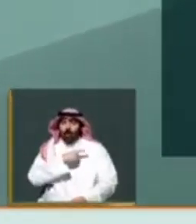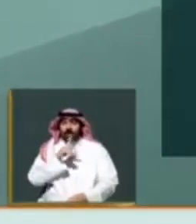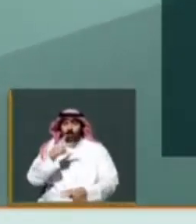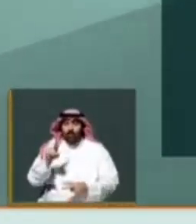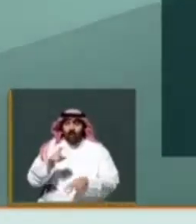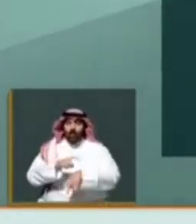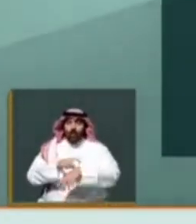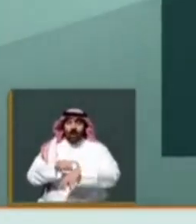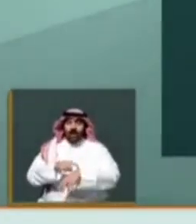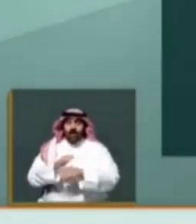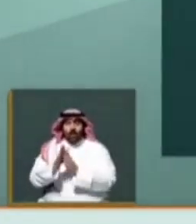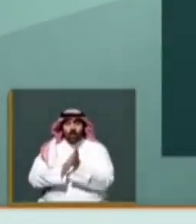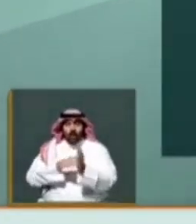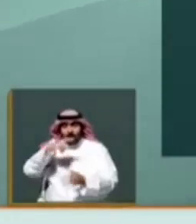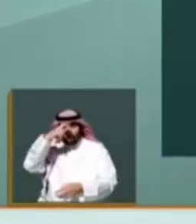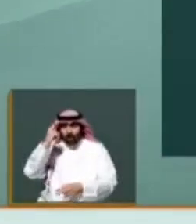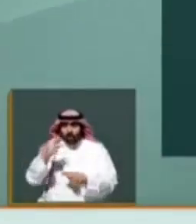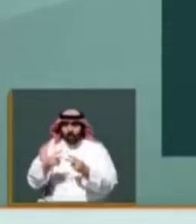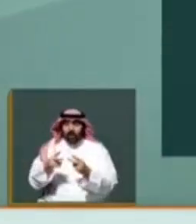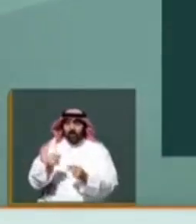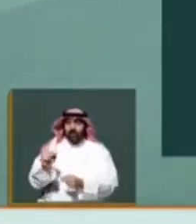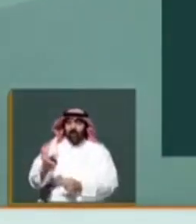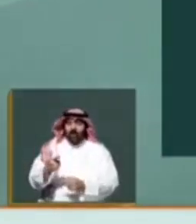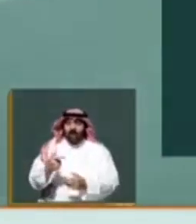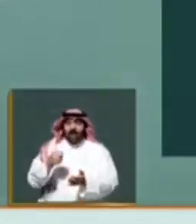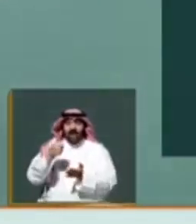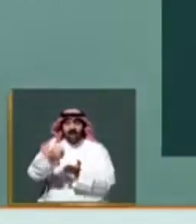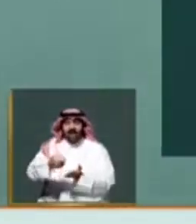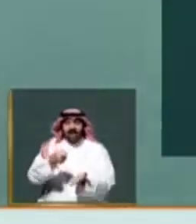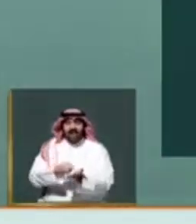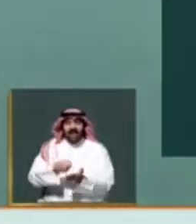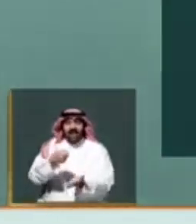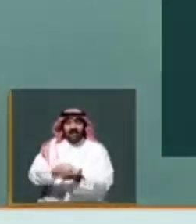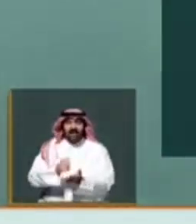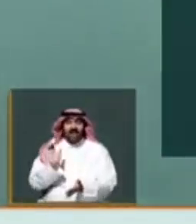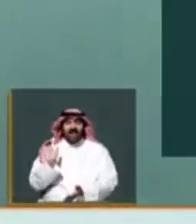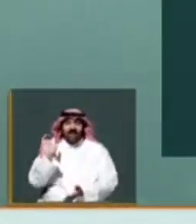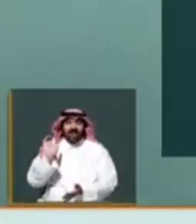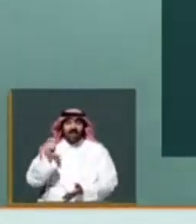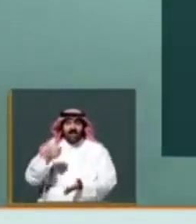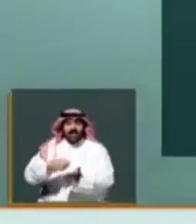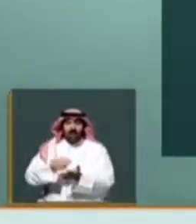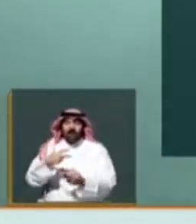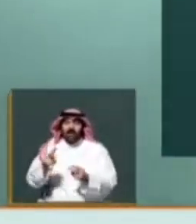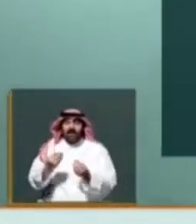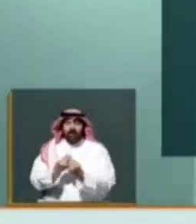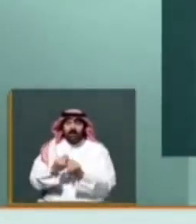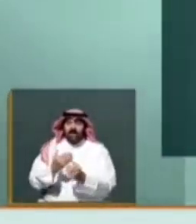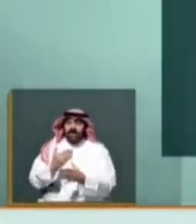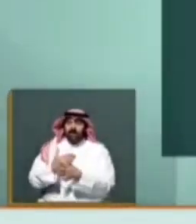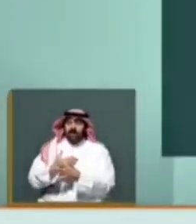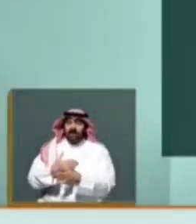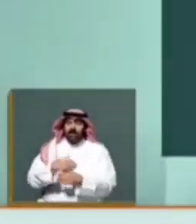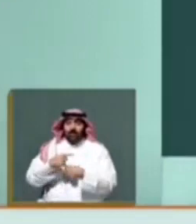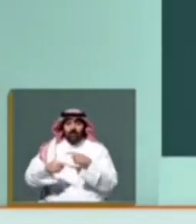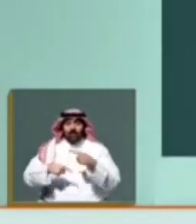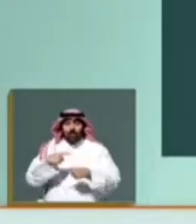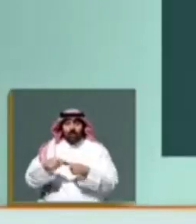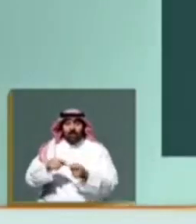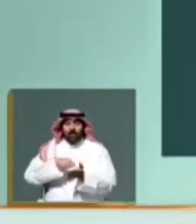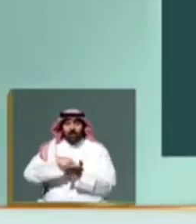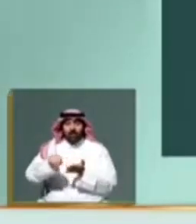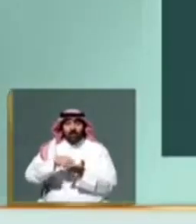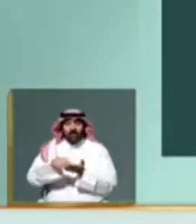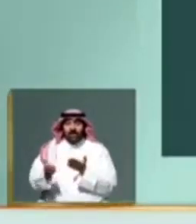مما يساعد في رفع معدل الإقراض والاستثمار وتنمية الاقتصاد. يأتي ذلك انطلاقا من دور المؤسسة في المحافظة